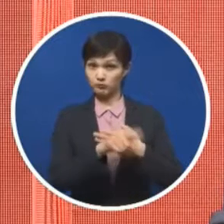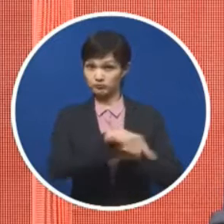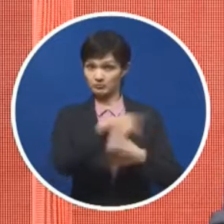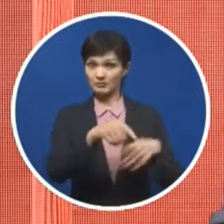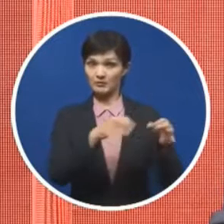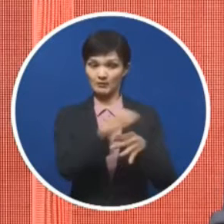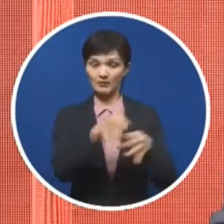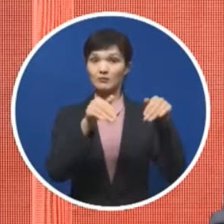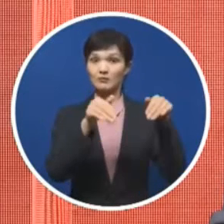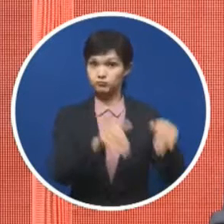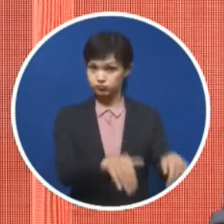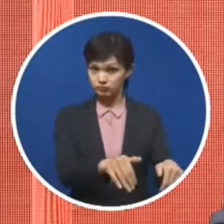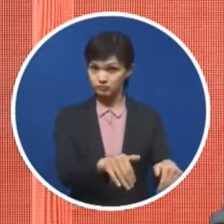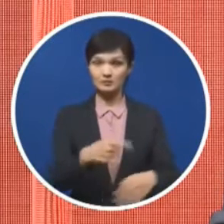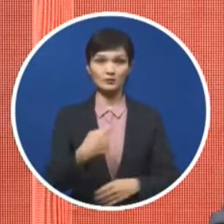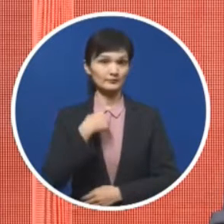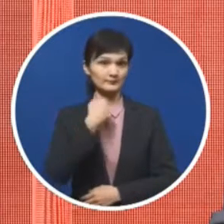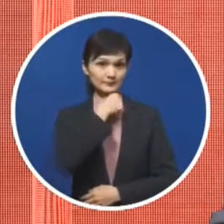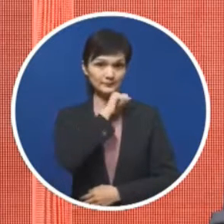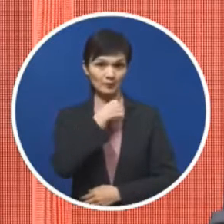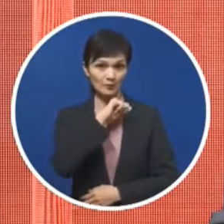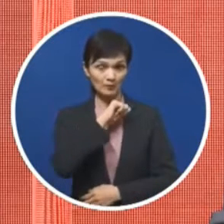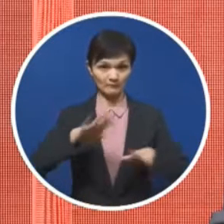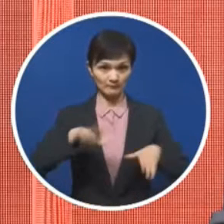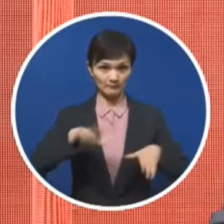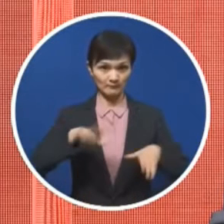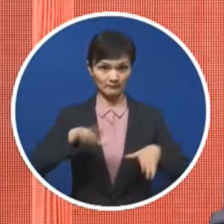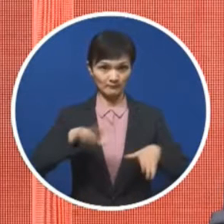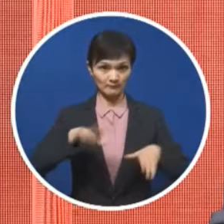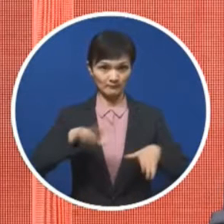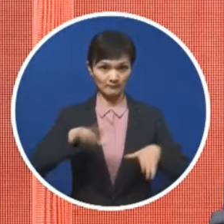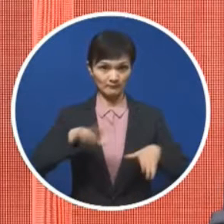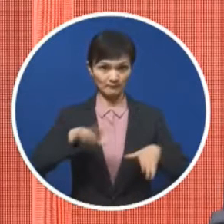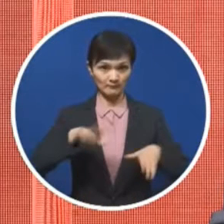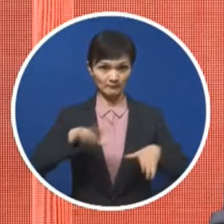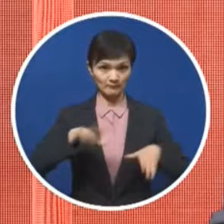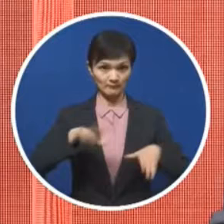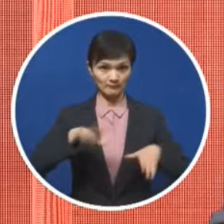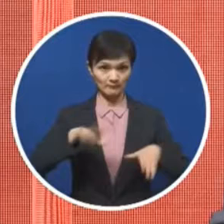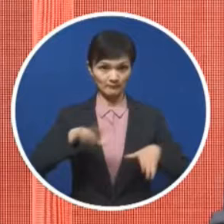我们逆势拥有傲人的